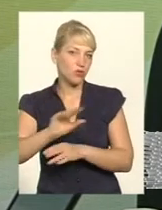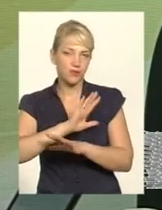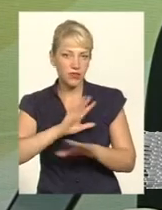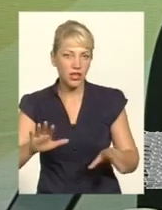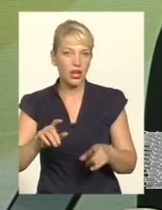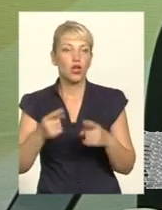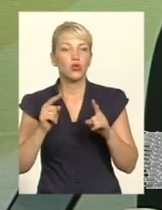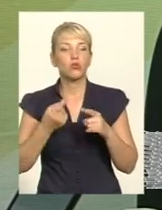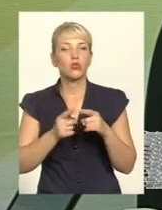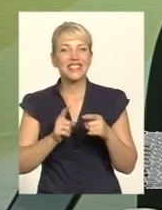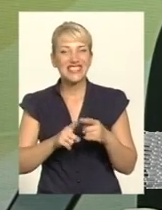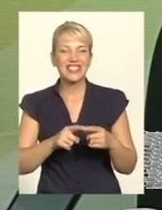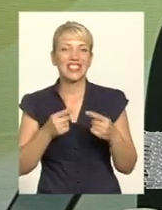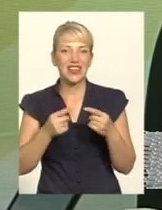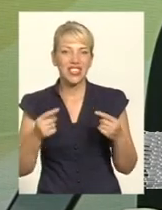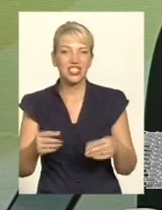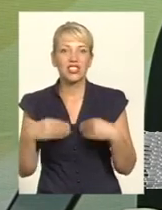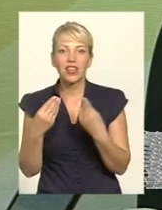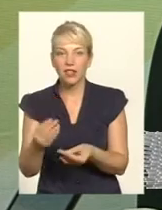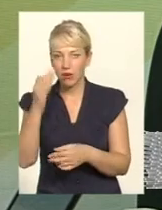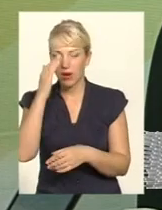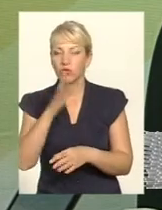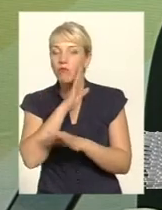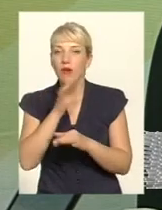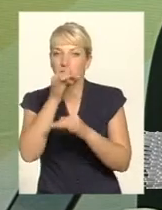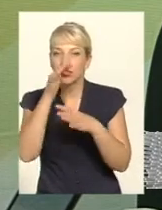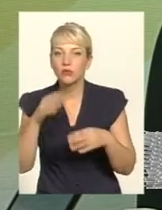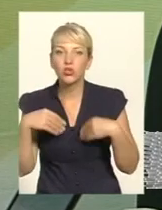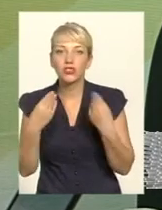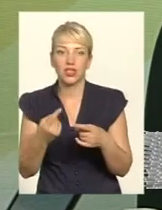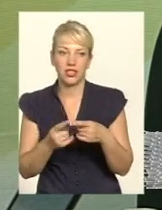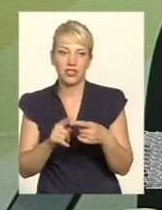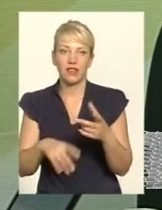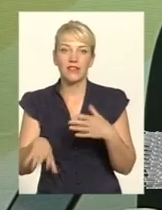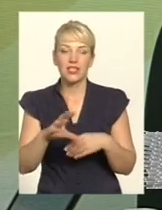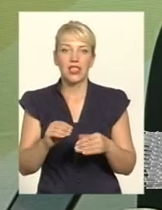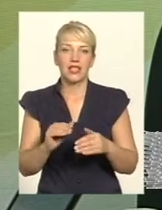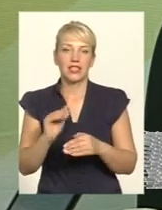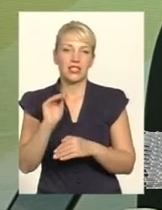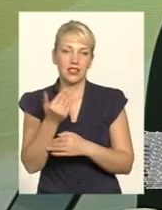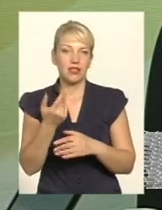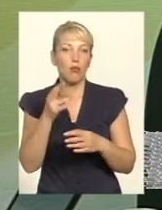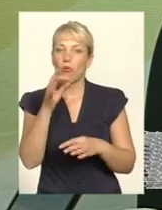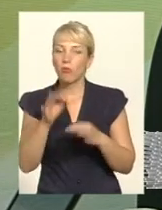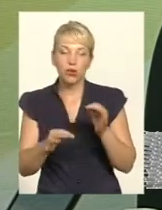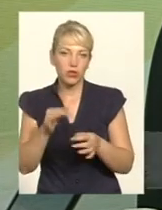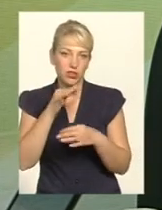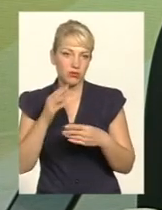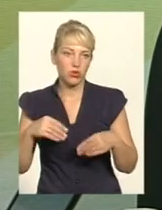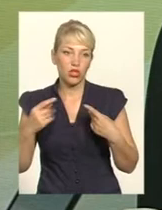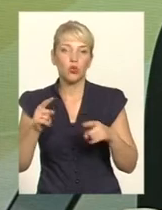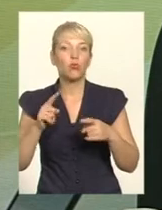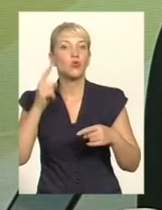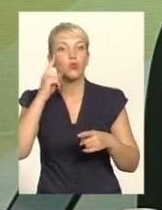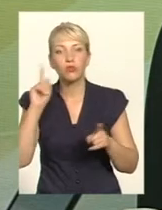саме ці речі закладає батько. Мама не зможе це все дати дитині апріорі, по природі своїй вона не зможе. Тому думати,